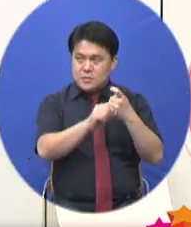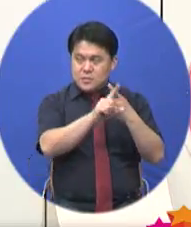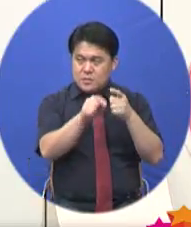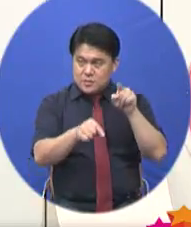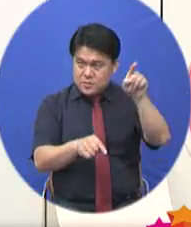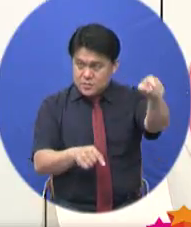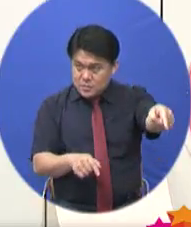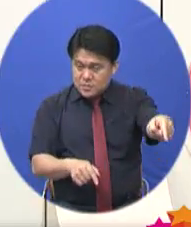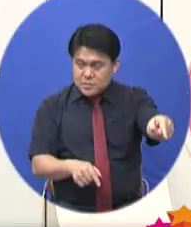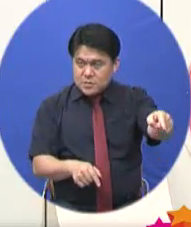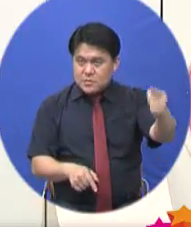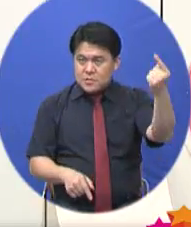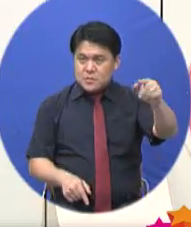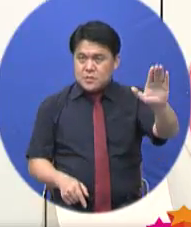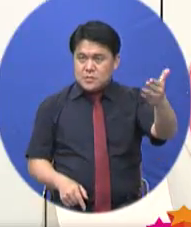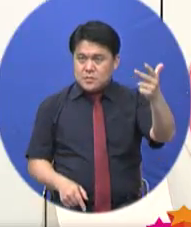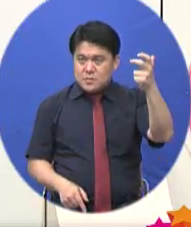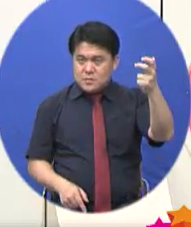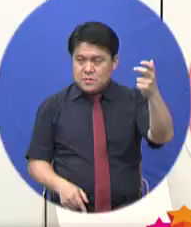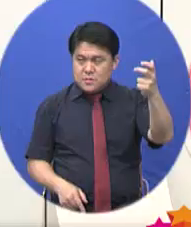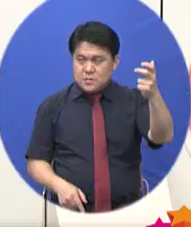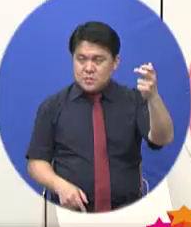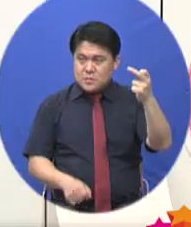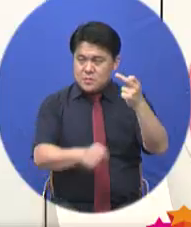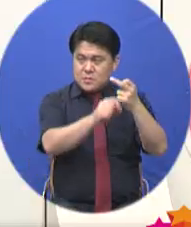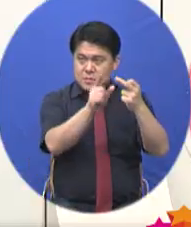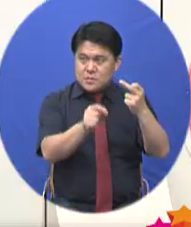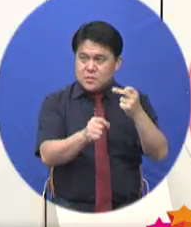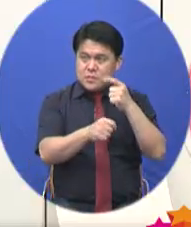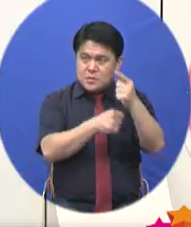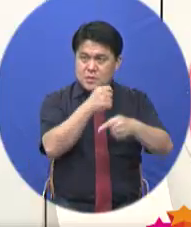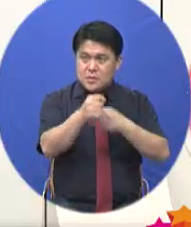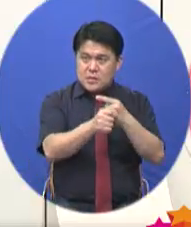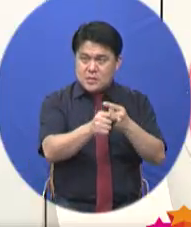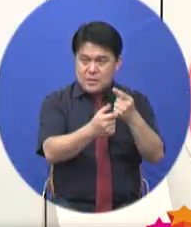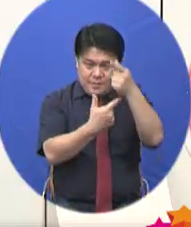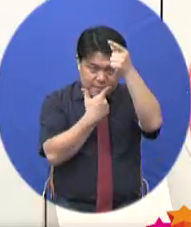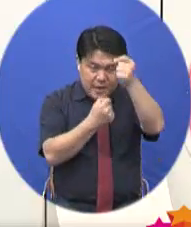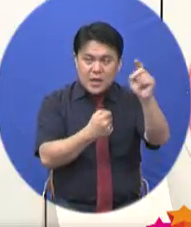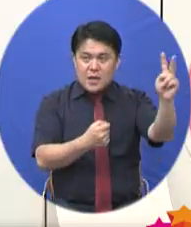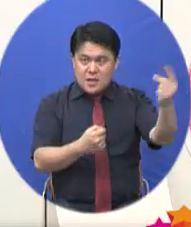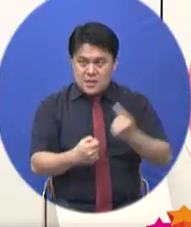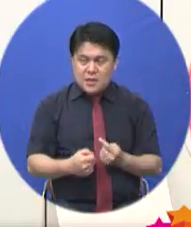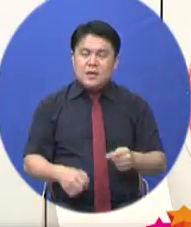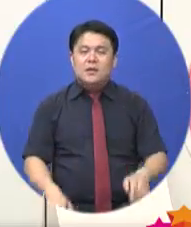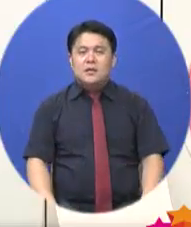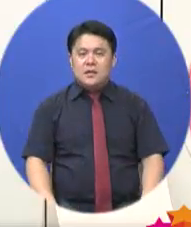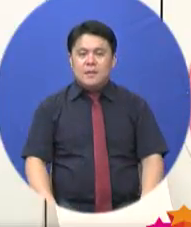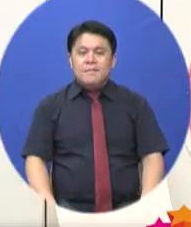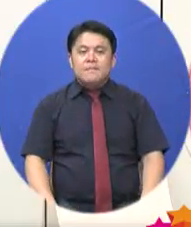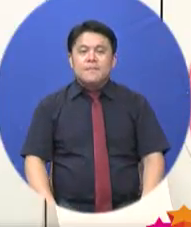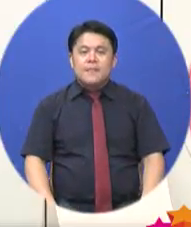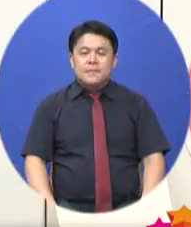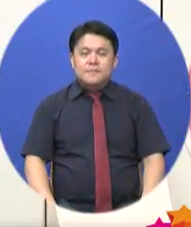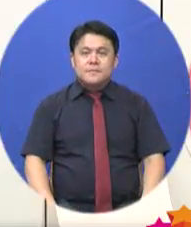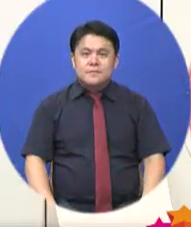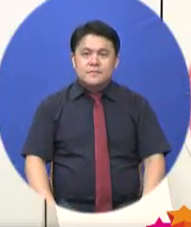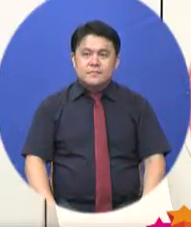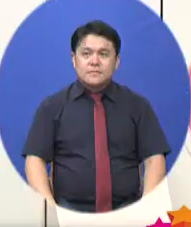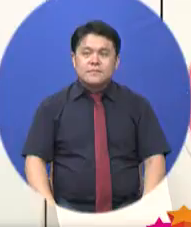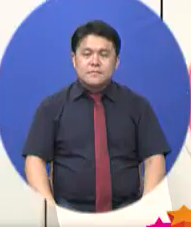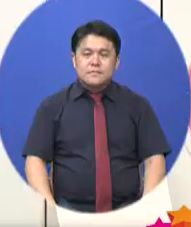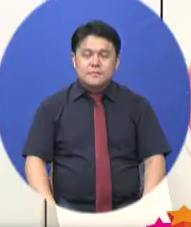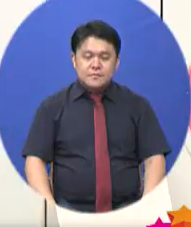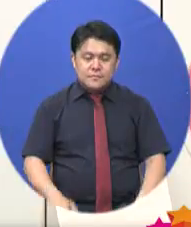갔다 70년도 11월 달 1년이거든요. 1년 만에 그렇죠. 했는데 날짜 채우고 오셨네.